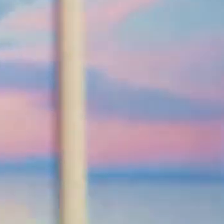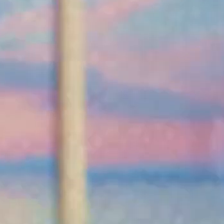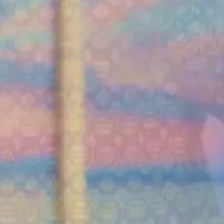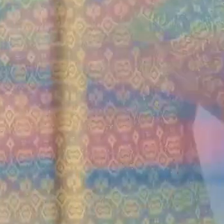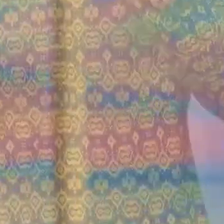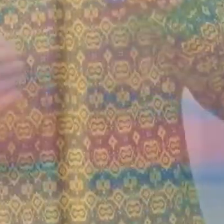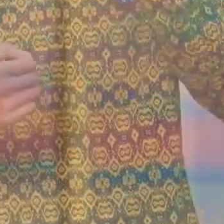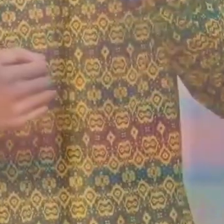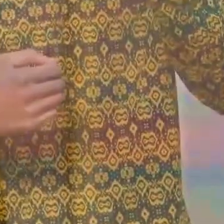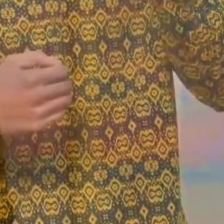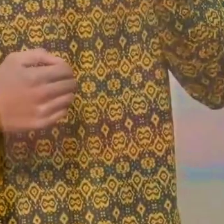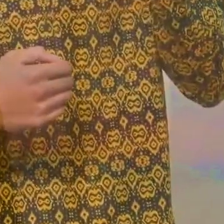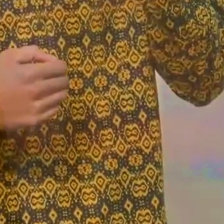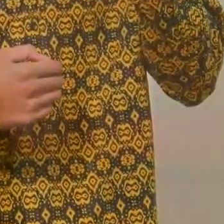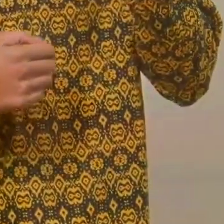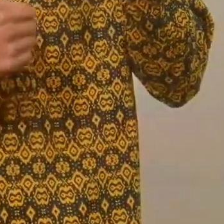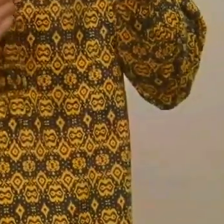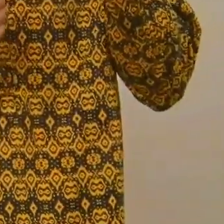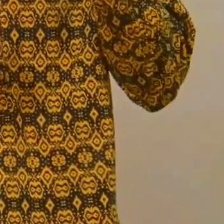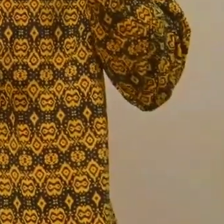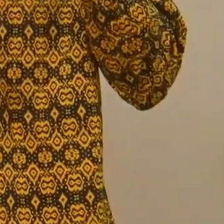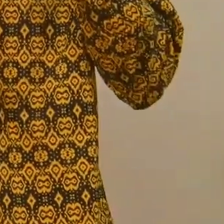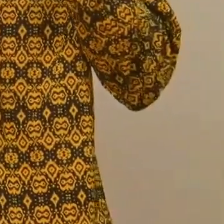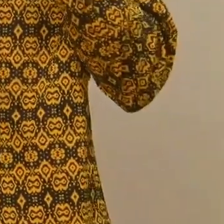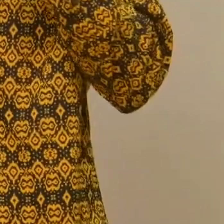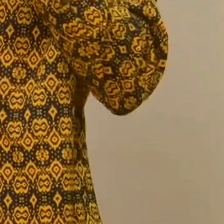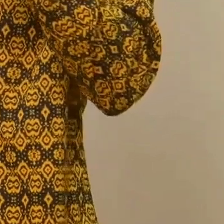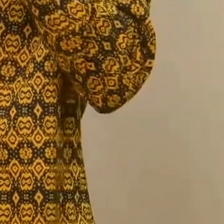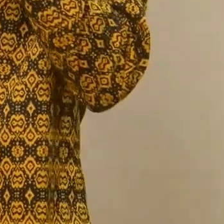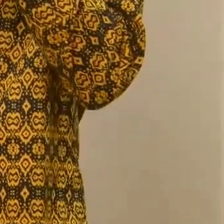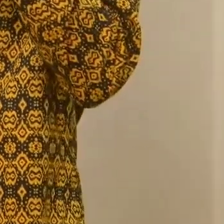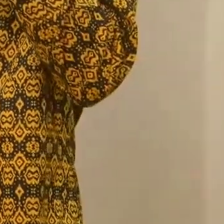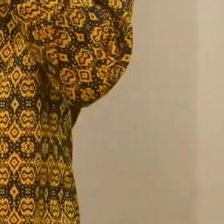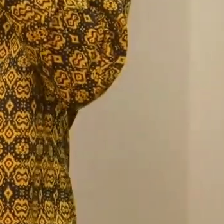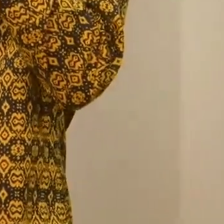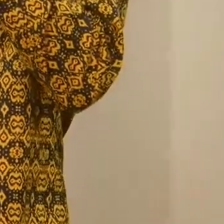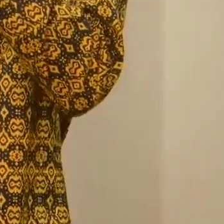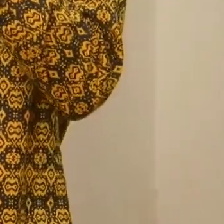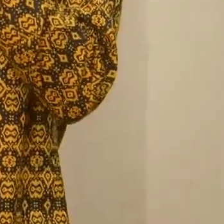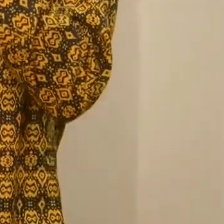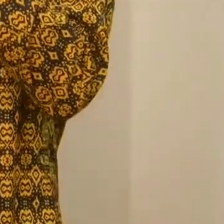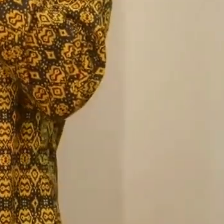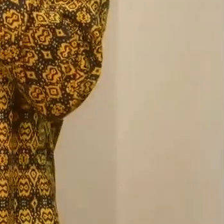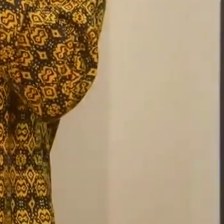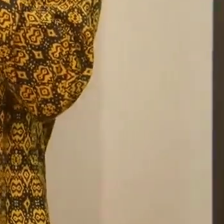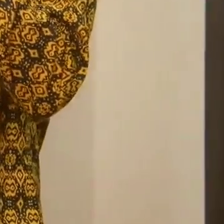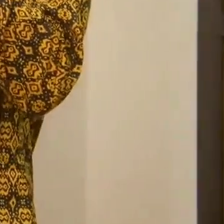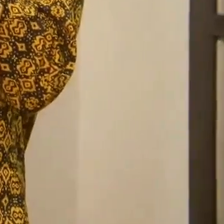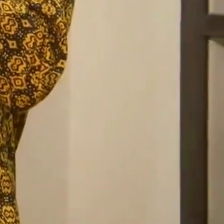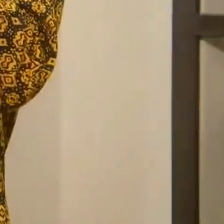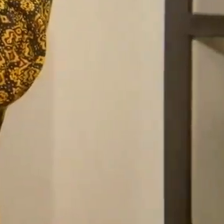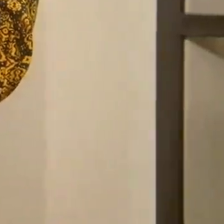celebration, we'd never seen the pain that Christ